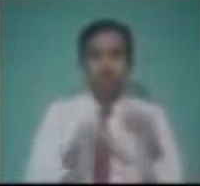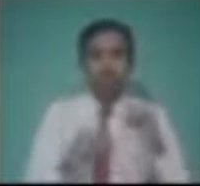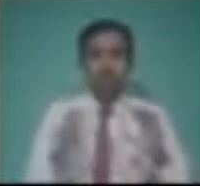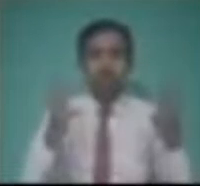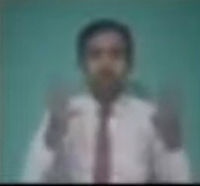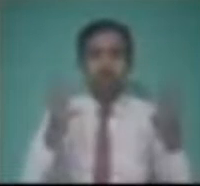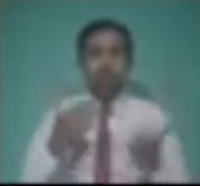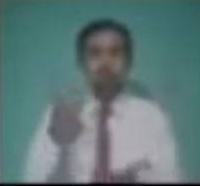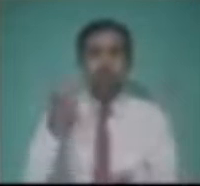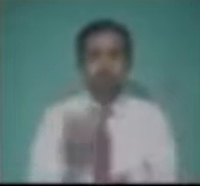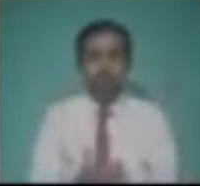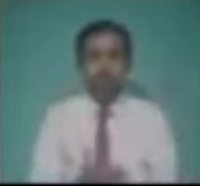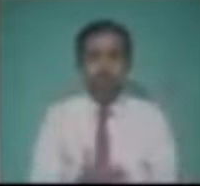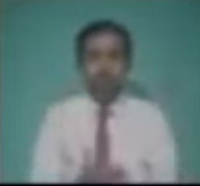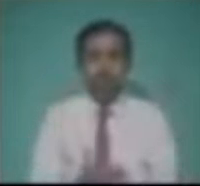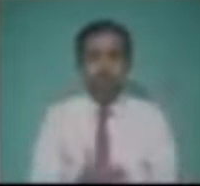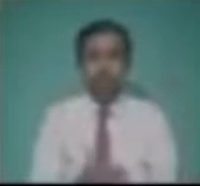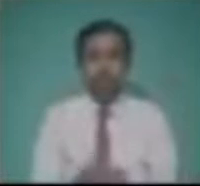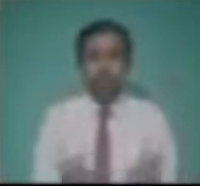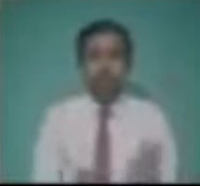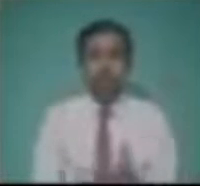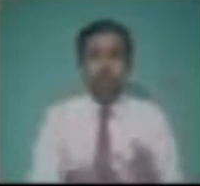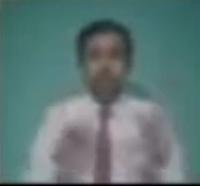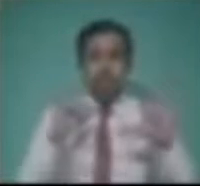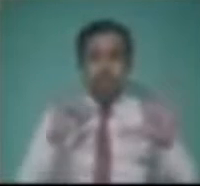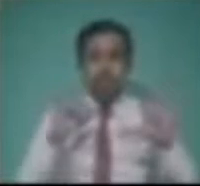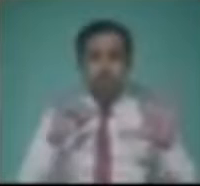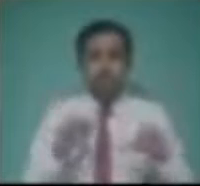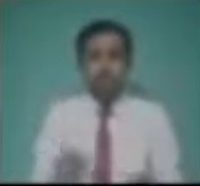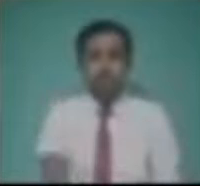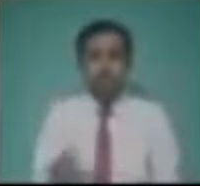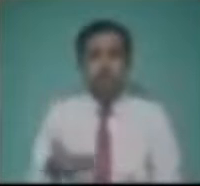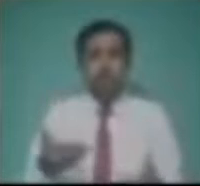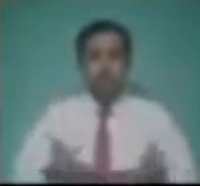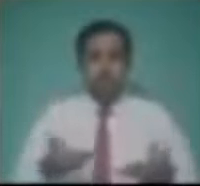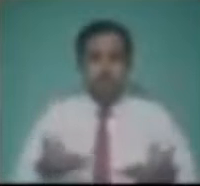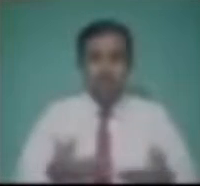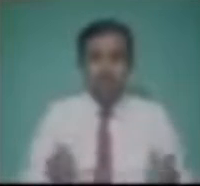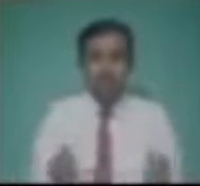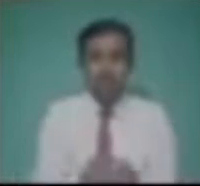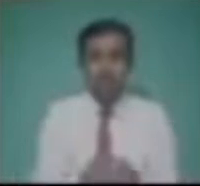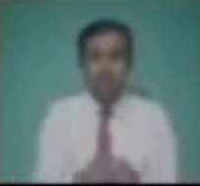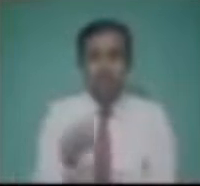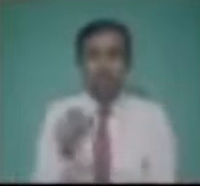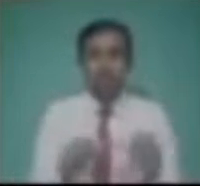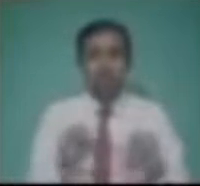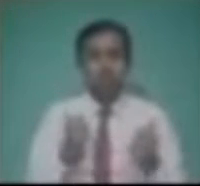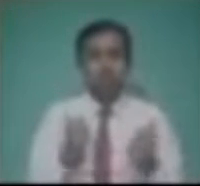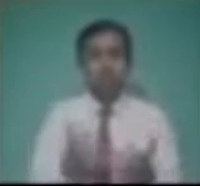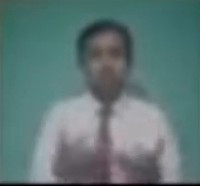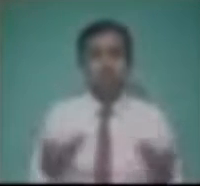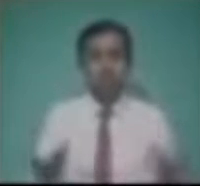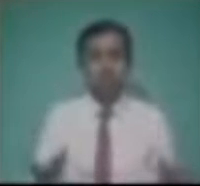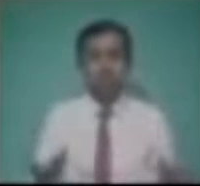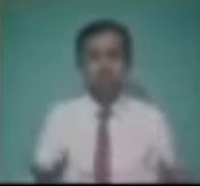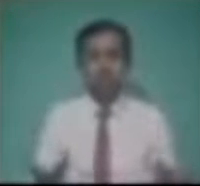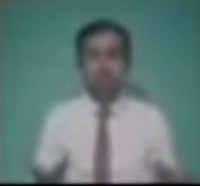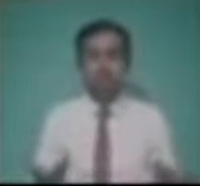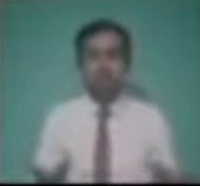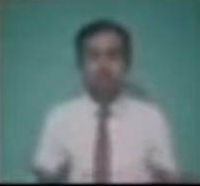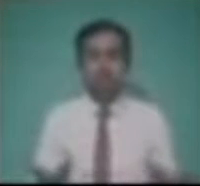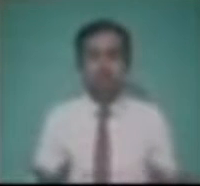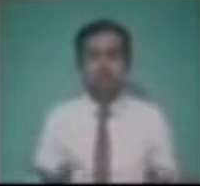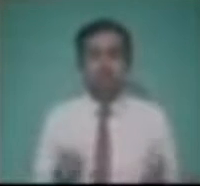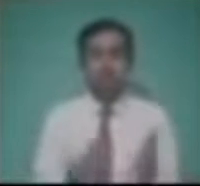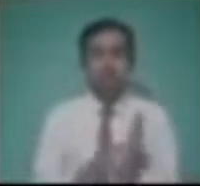90%ක් කඩාවැටලු. ඒක නිසා ලක්ෂ 6ක් දෛනික කුලී වැඩ කරලා ජීවත් වෙන ජනතාවට ජීවත් වෙන්න බැරි වෙලා තියෙනවලු.